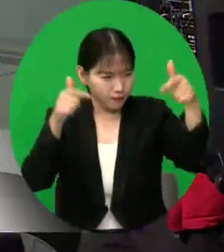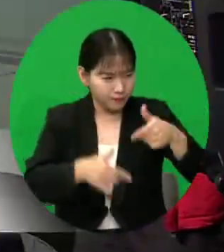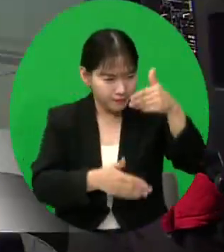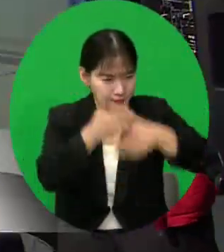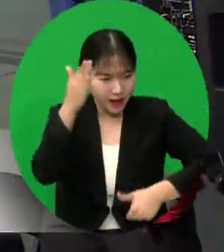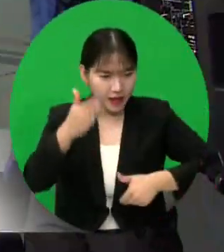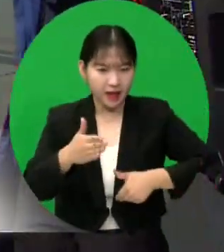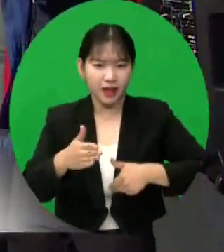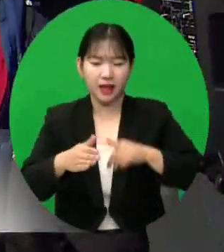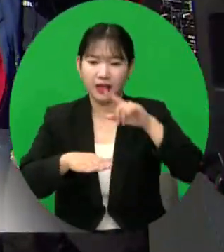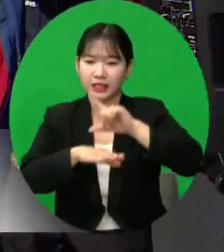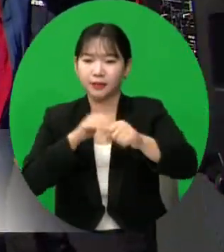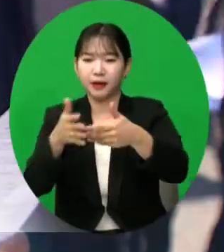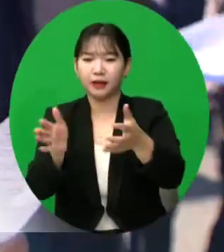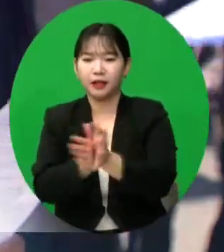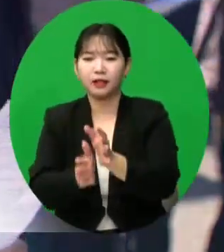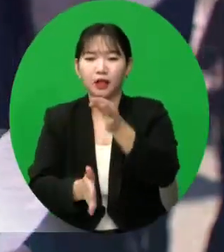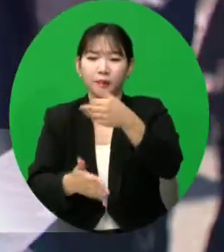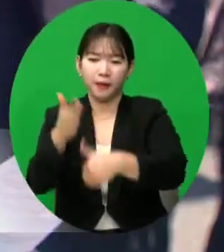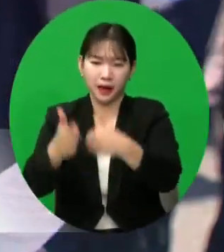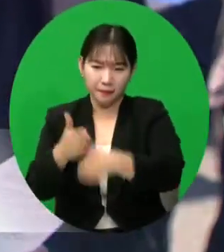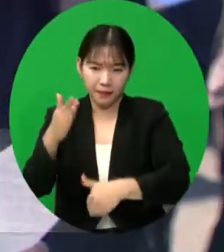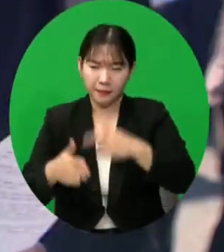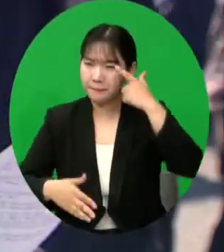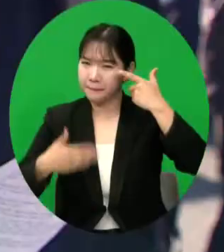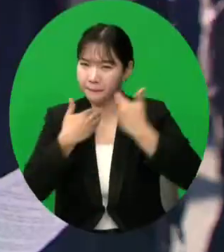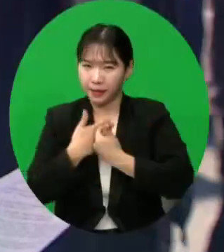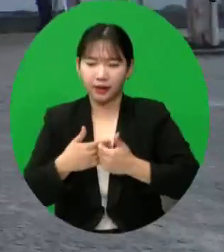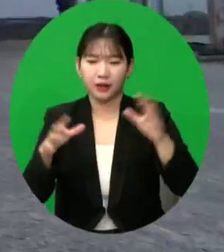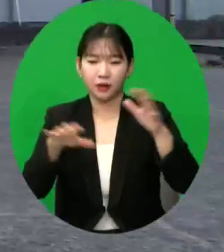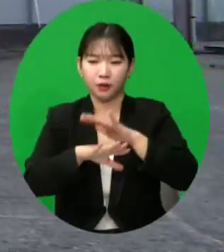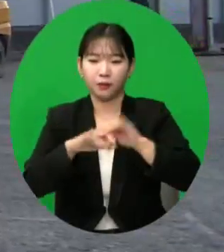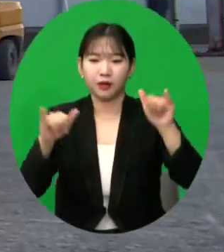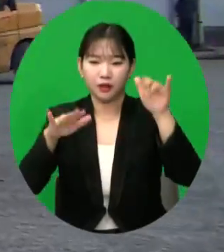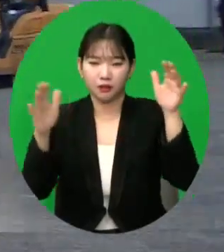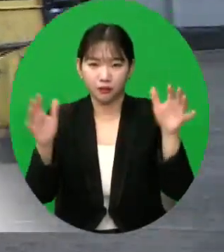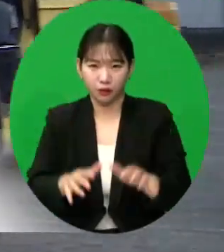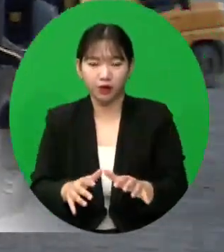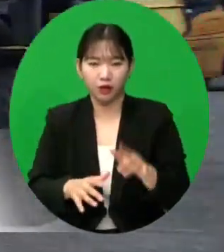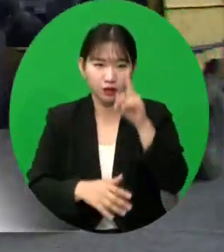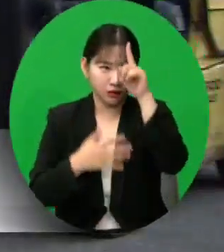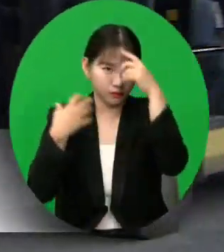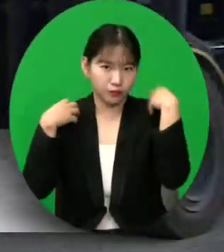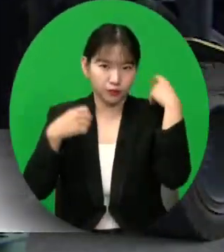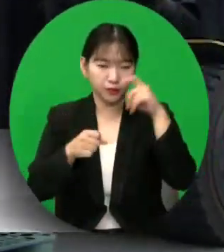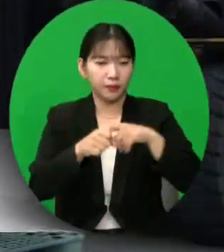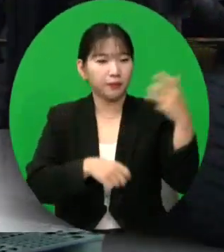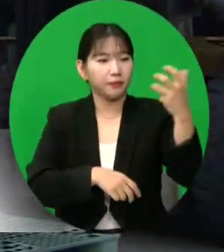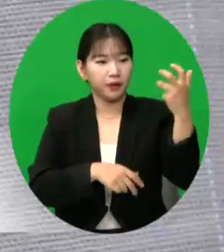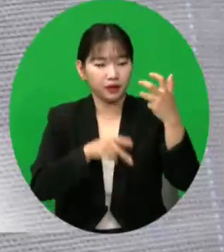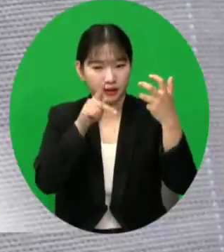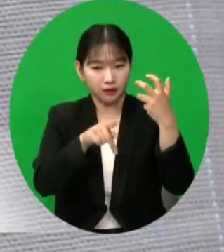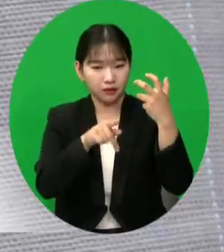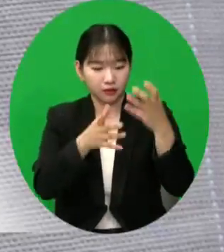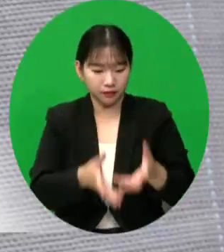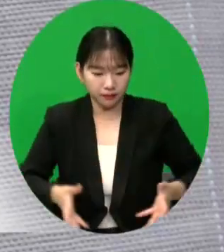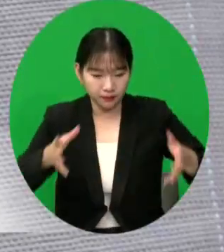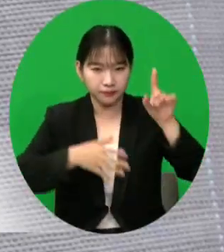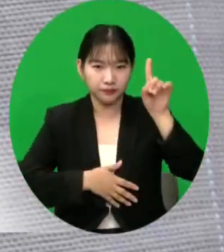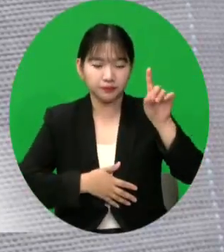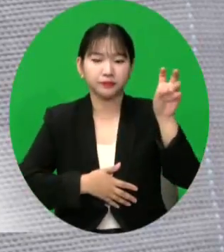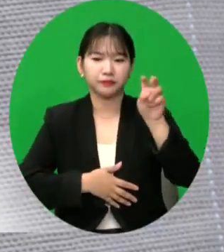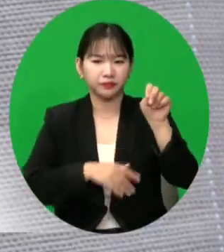농업 보조금 삭감 방침에 반발한 농민들이 모인 겁니다. 정부가 목표로 잡은 80kg 한 가마기 준 20만